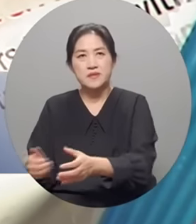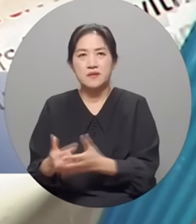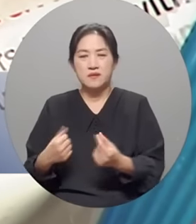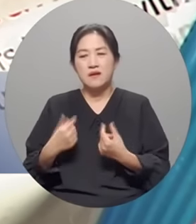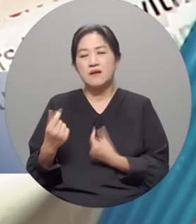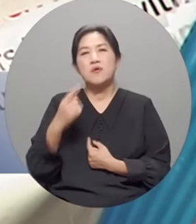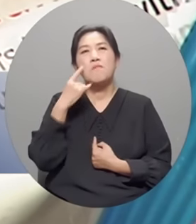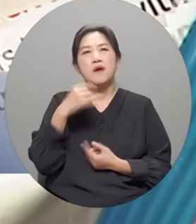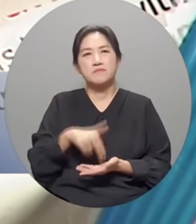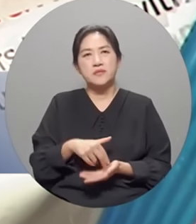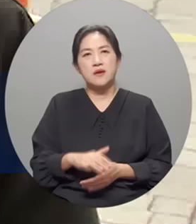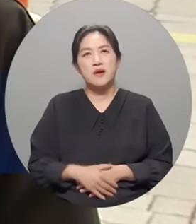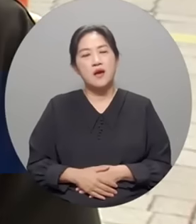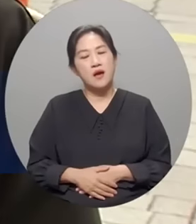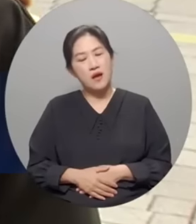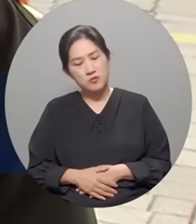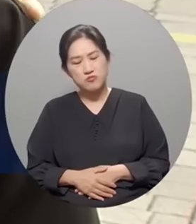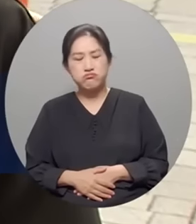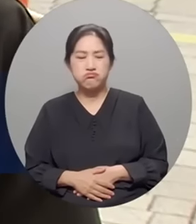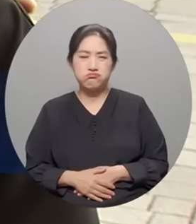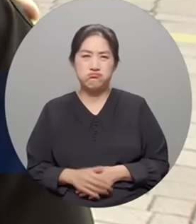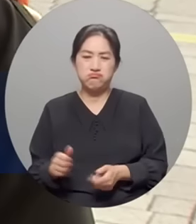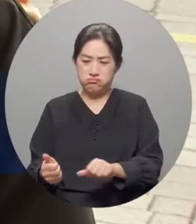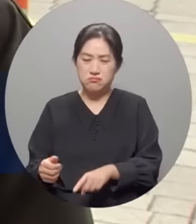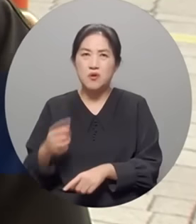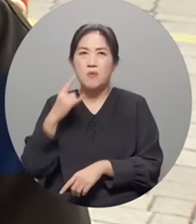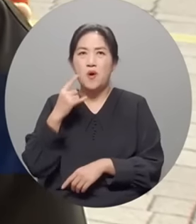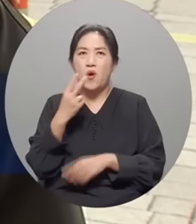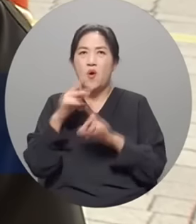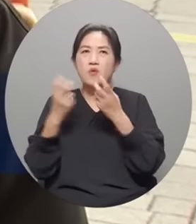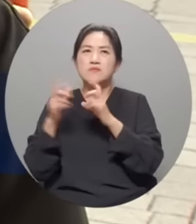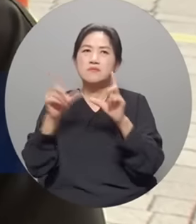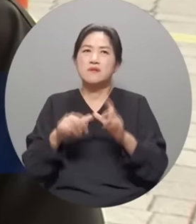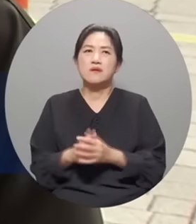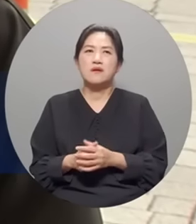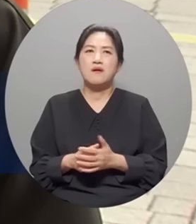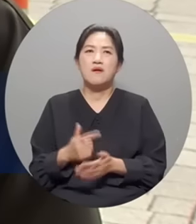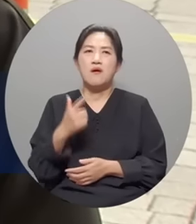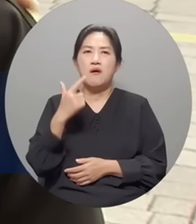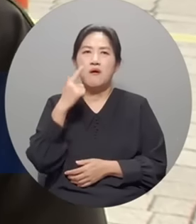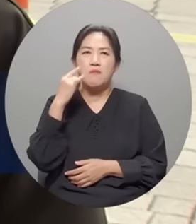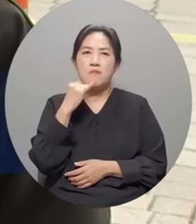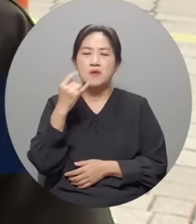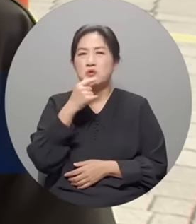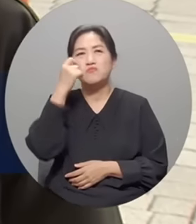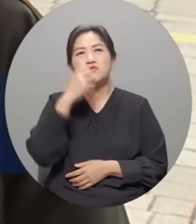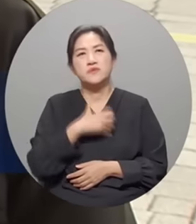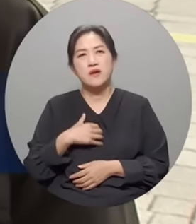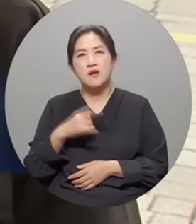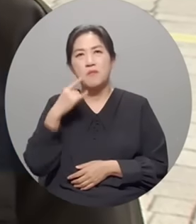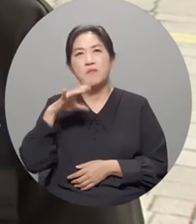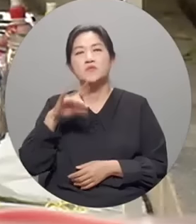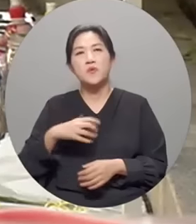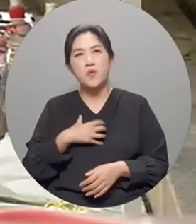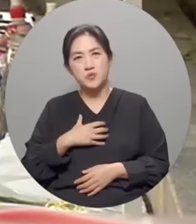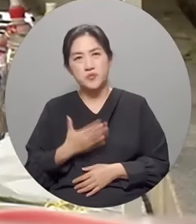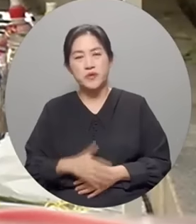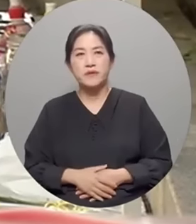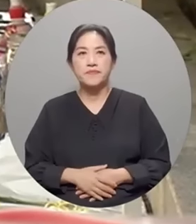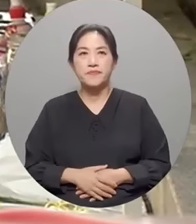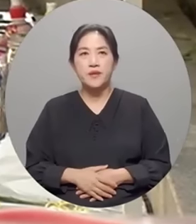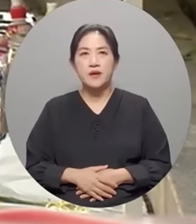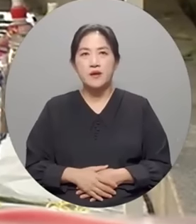엄마로서 엄마 어떻게 살까. 엄마 너무 불쌍해요. 엄마 먼저 걱정이 되더라고요.